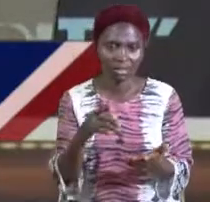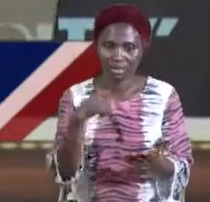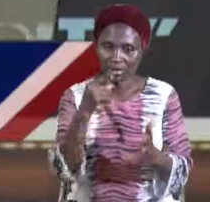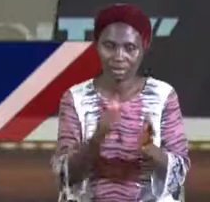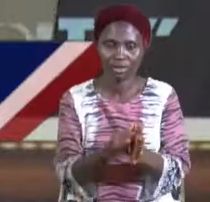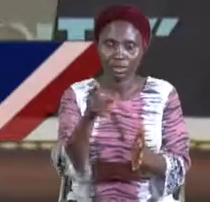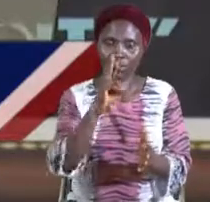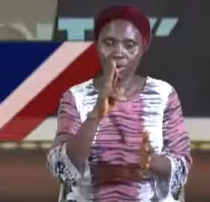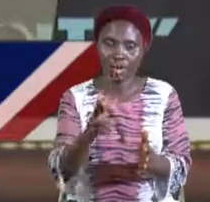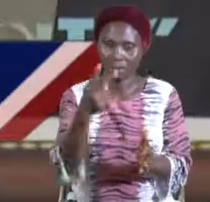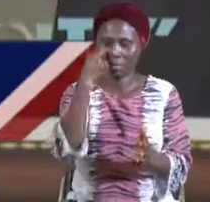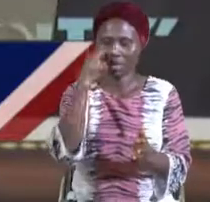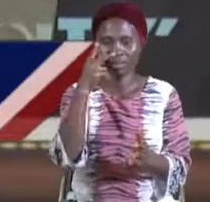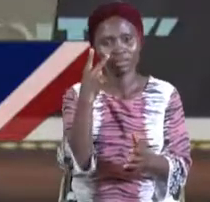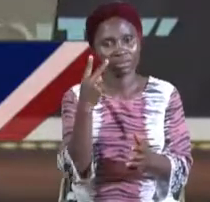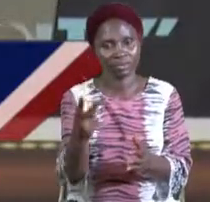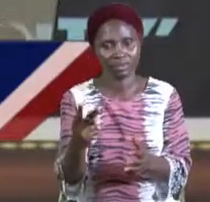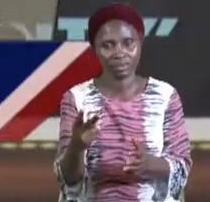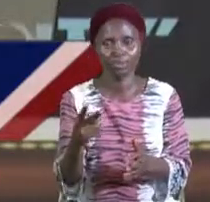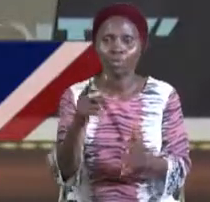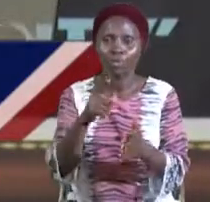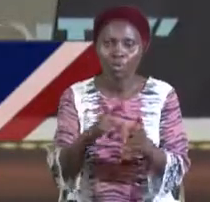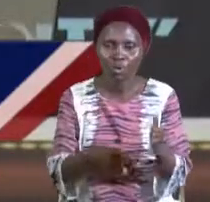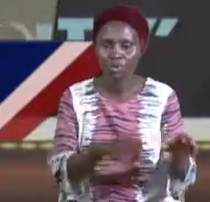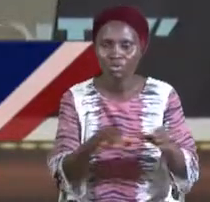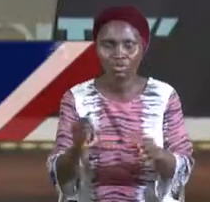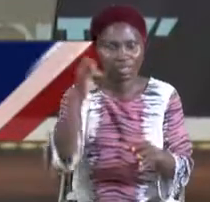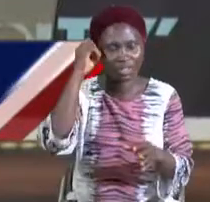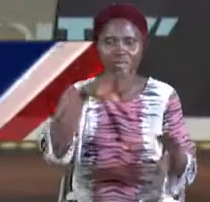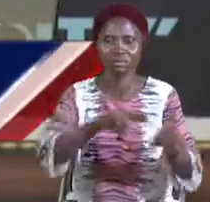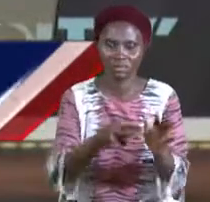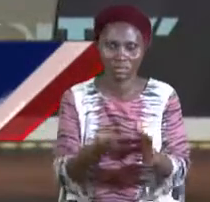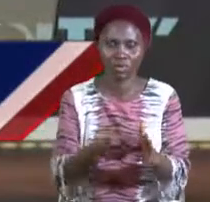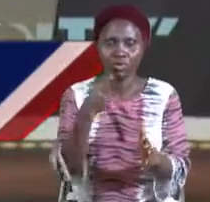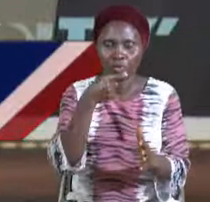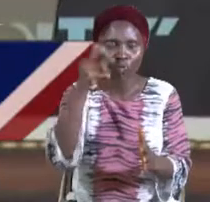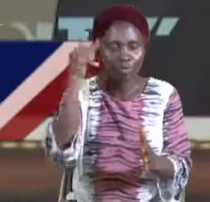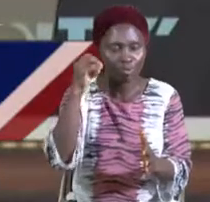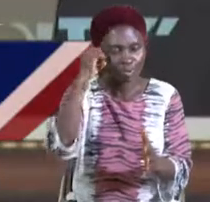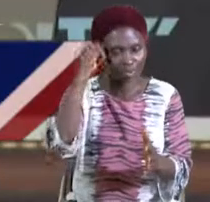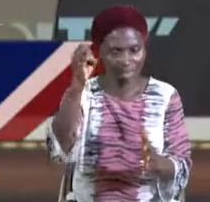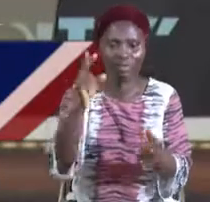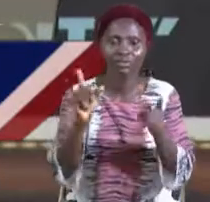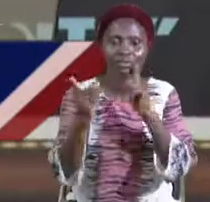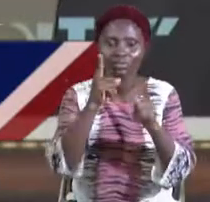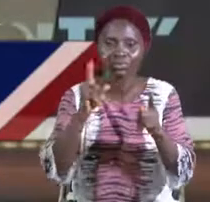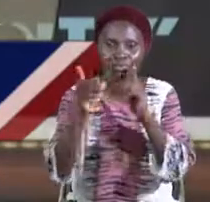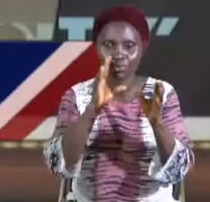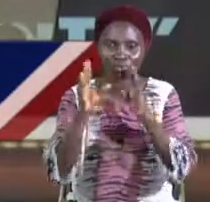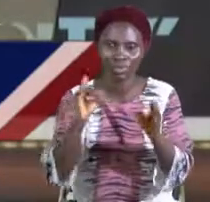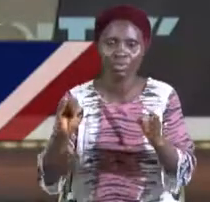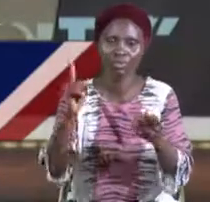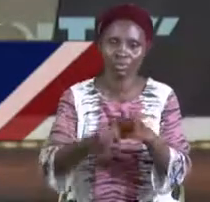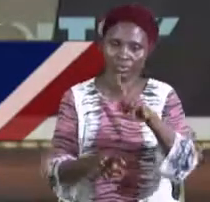regardez. Qu'est-ce qu'il voulait dire? À quoi se référait-il? Et à qui parlait-il réellement? Quand il dit, il voulait